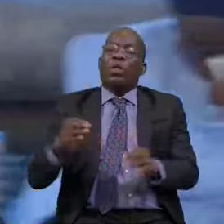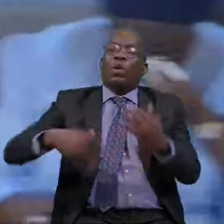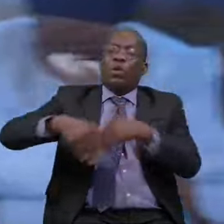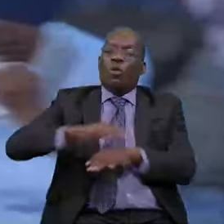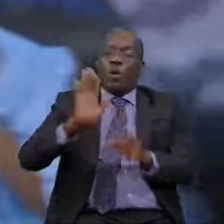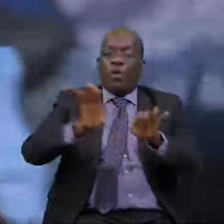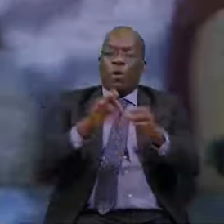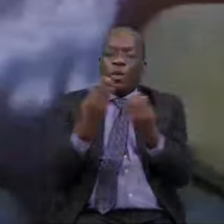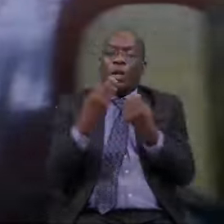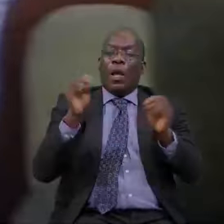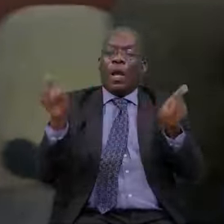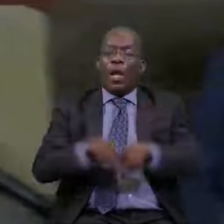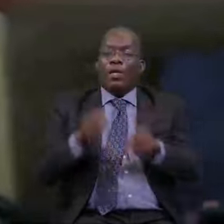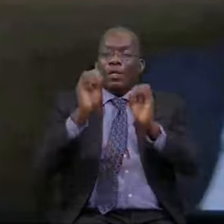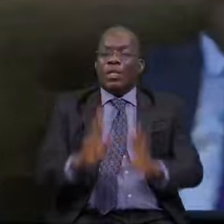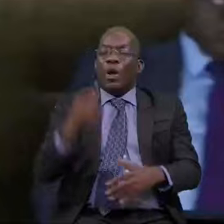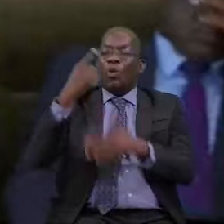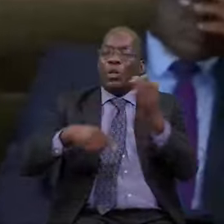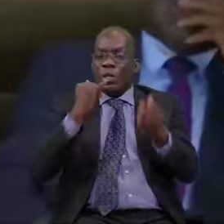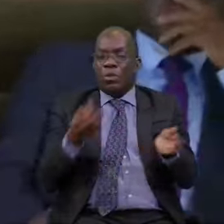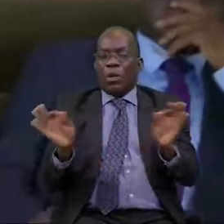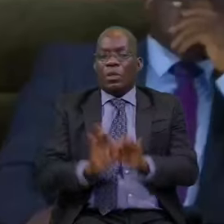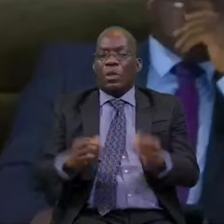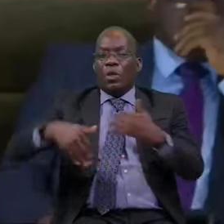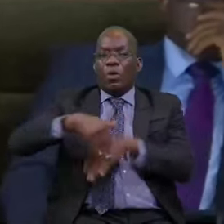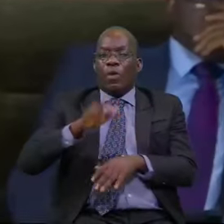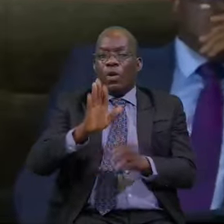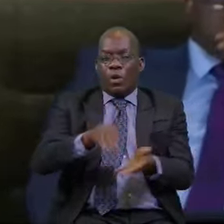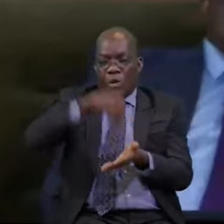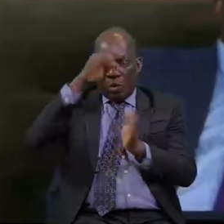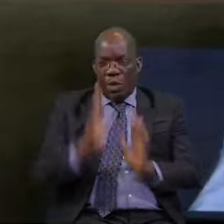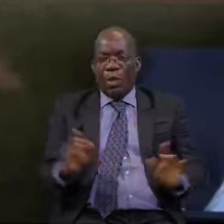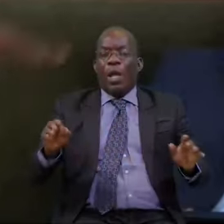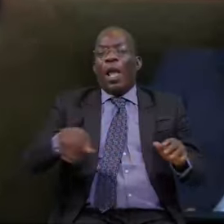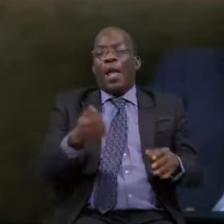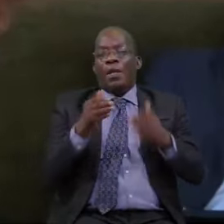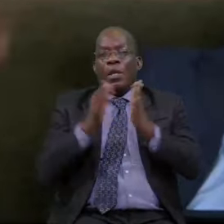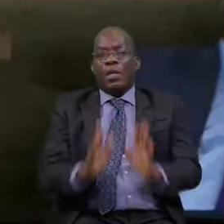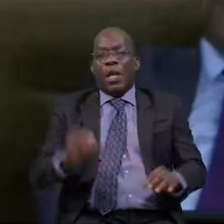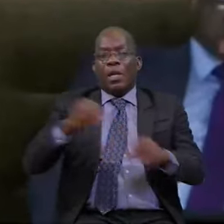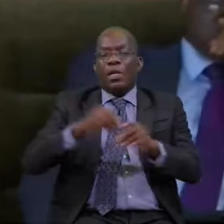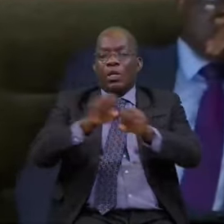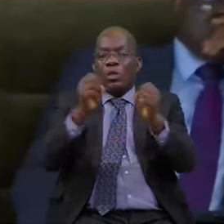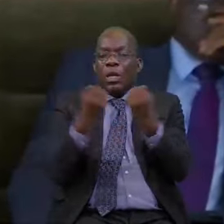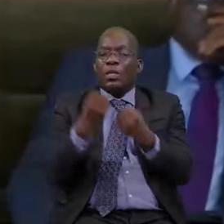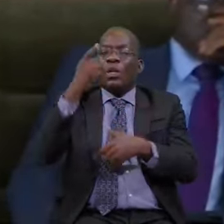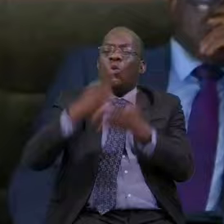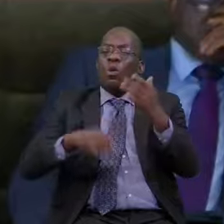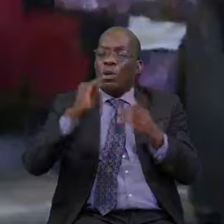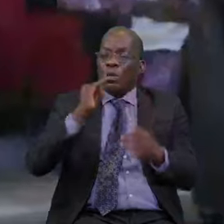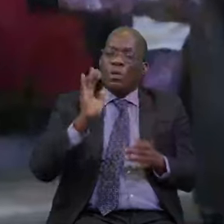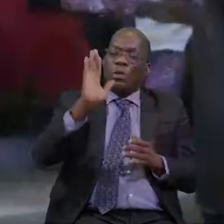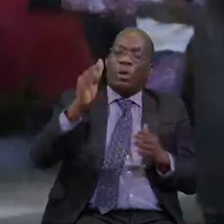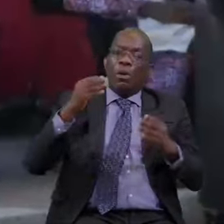tant qu'enseignant, quelle est votre priorité pour les étudiants, pour les enfants, pour les élèves? Un dirigeant dans la société, quelle est